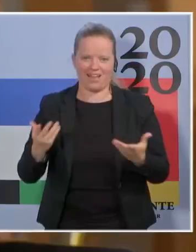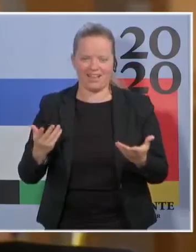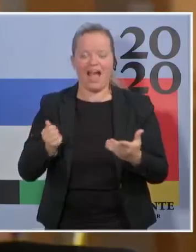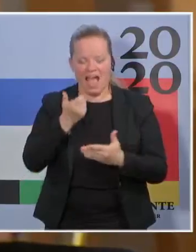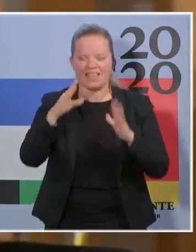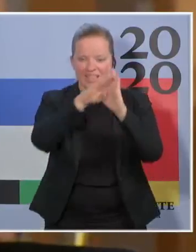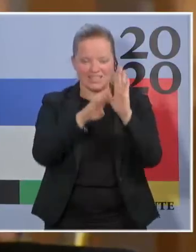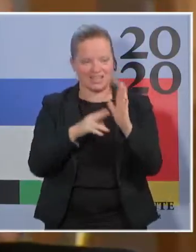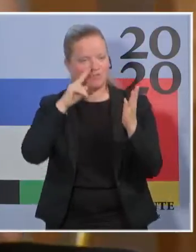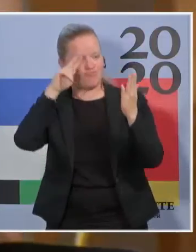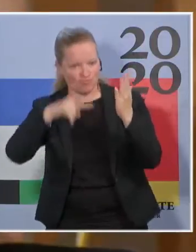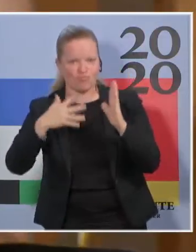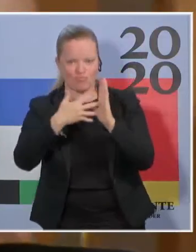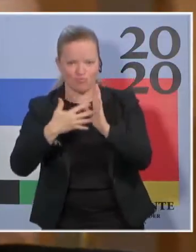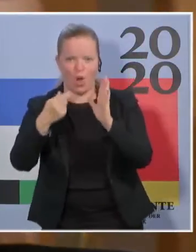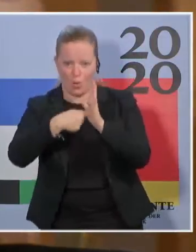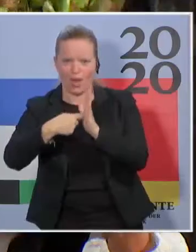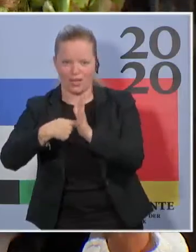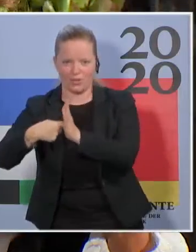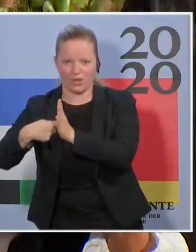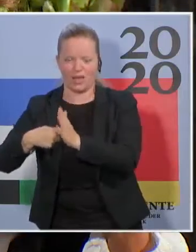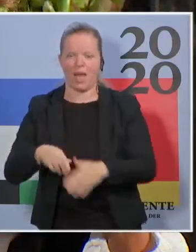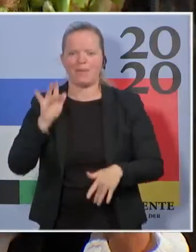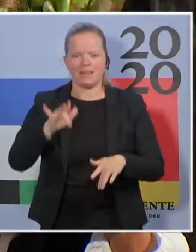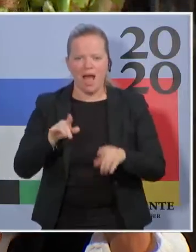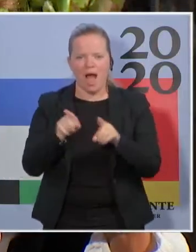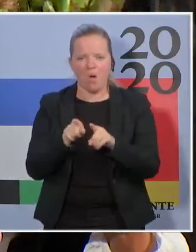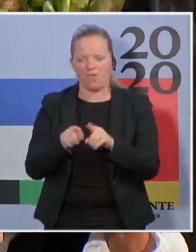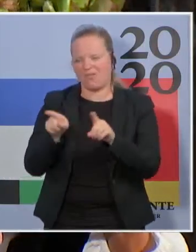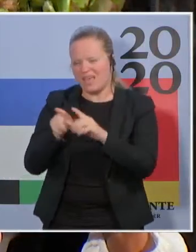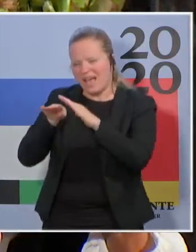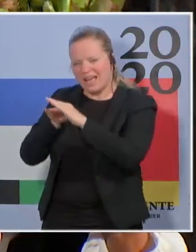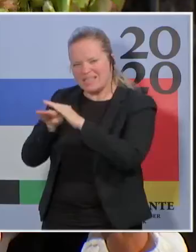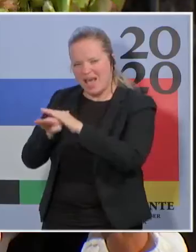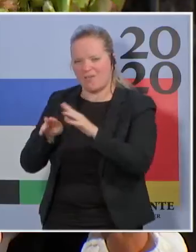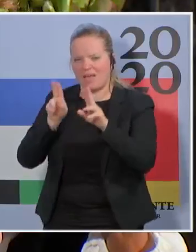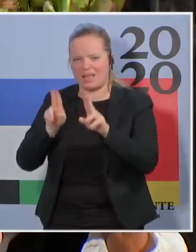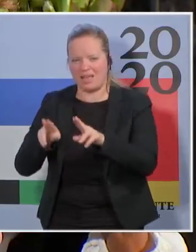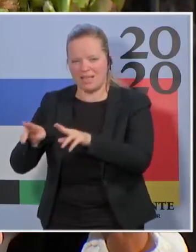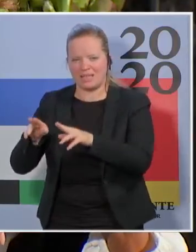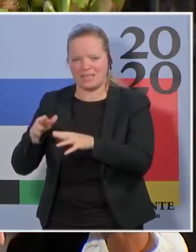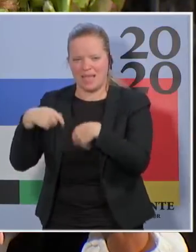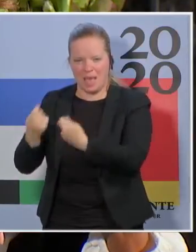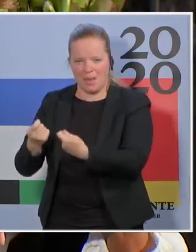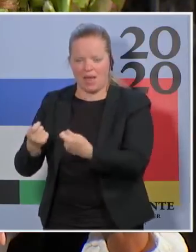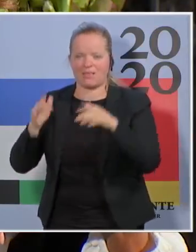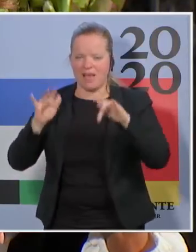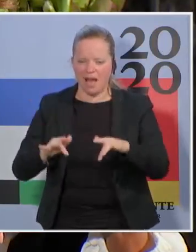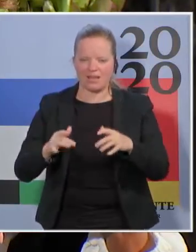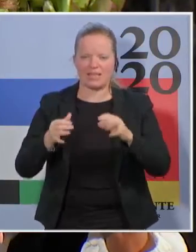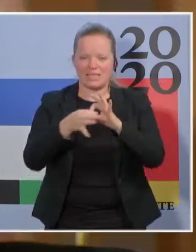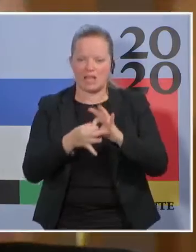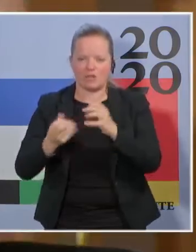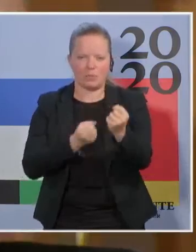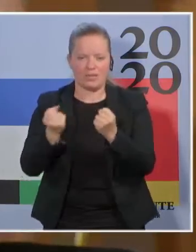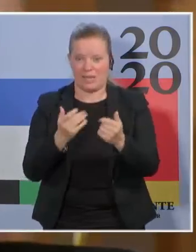Gesetze, aber auch manches Mal fast ein Reservegesetzgeber. Wenn es zum Beispiel um gesellschaftspolitische heiße Eisen geht, wir